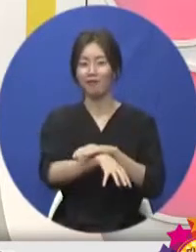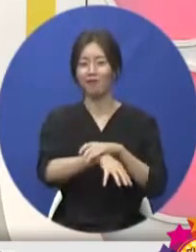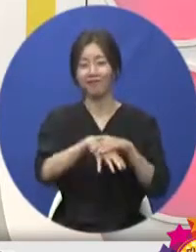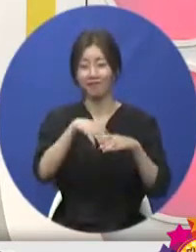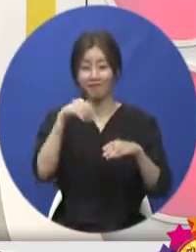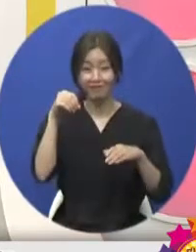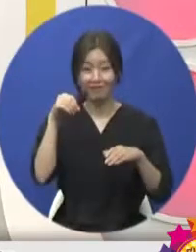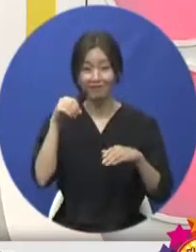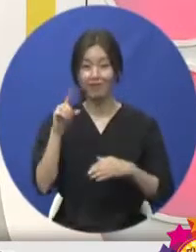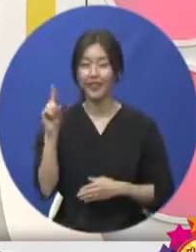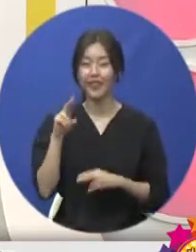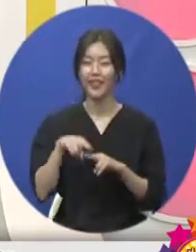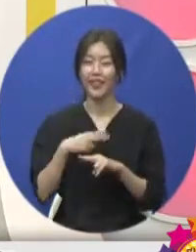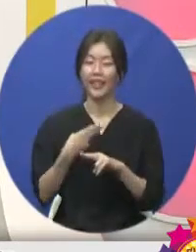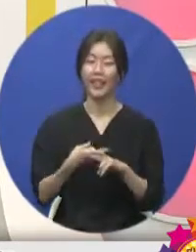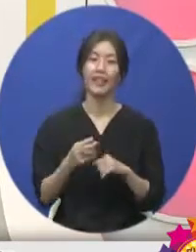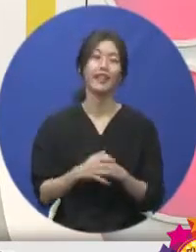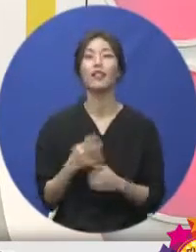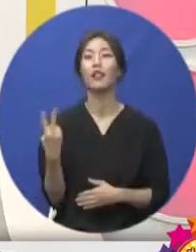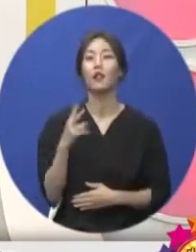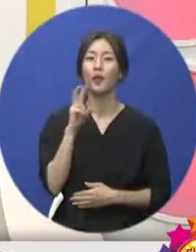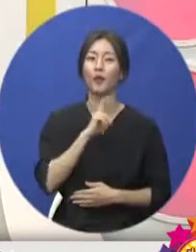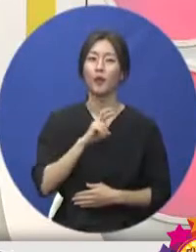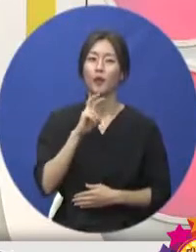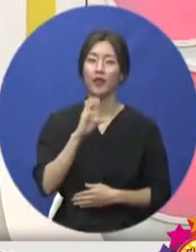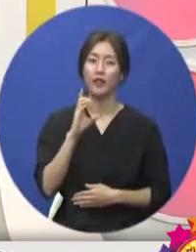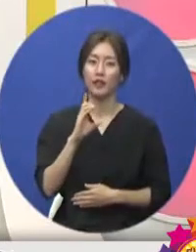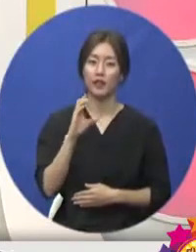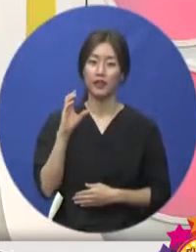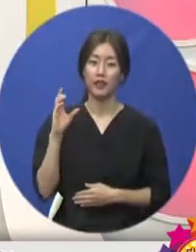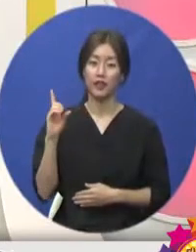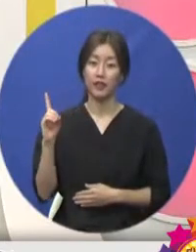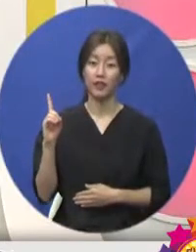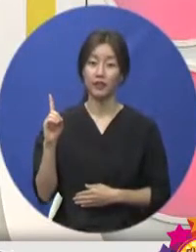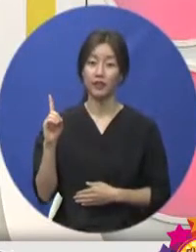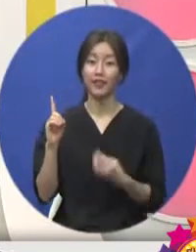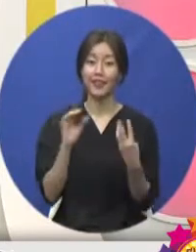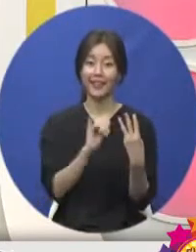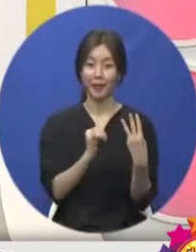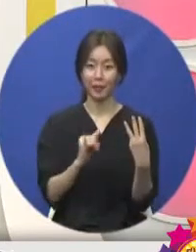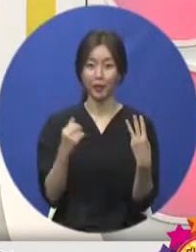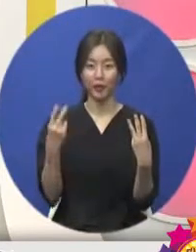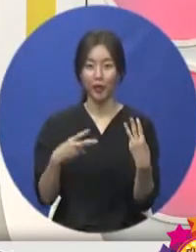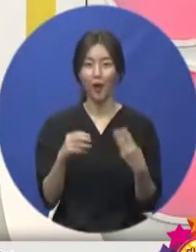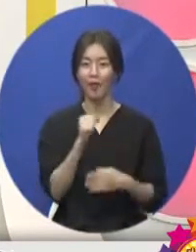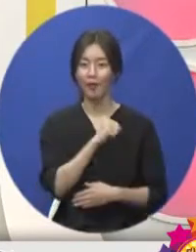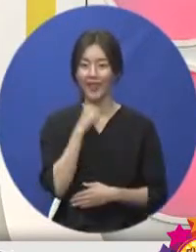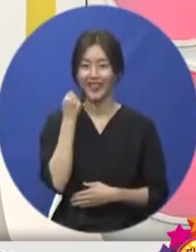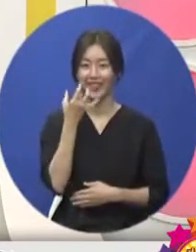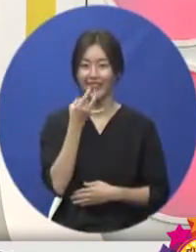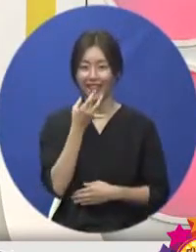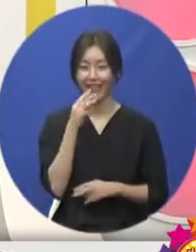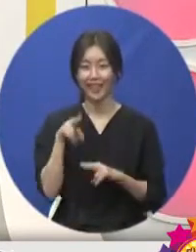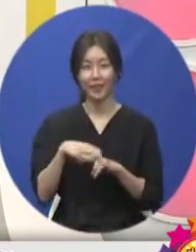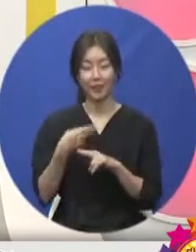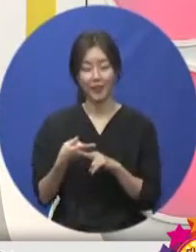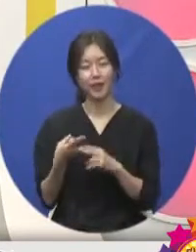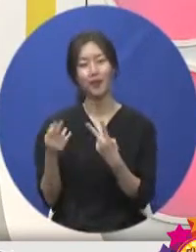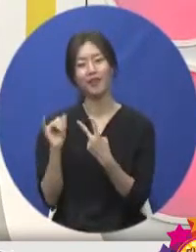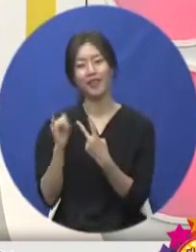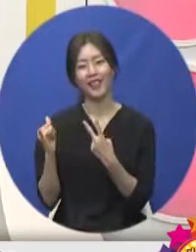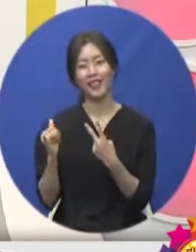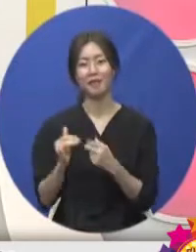가벼운 추첨을 통해서 뭘 드릴까요? 네, MC들의 사인 CD를 세 분에게 드리고요. 그리고 예. 맛있는 쌀을 또 두 예.